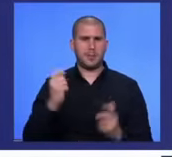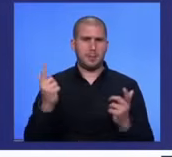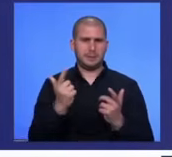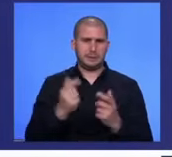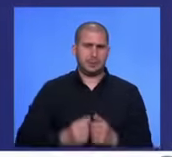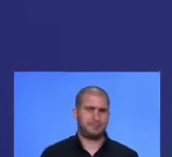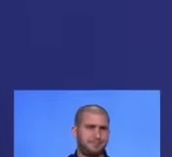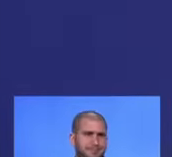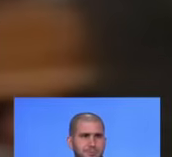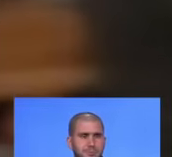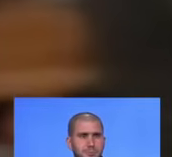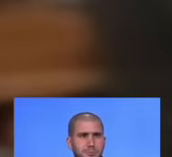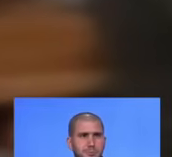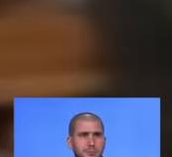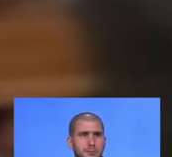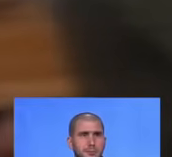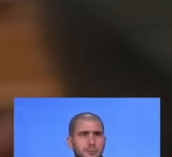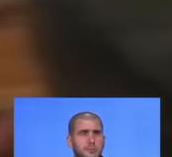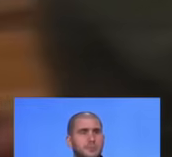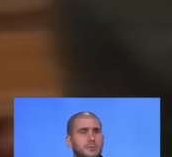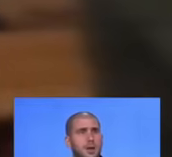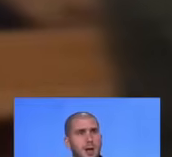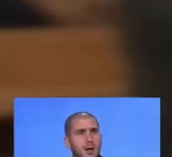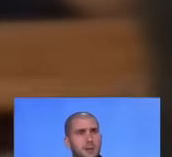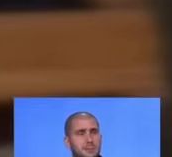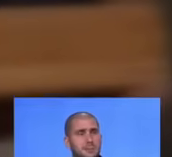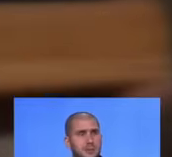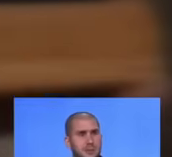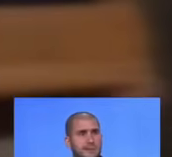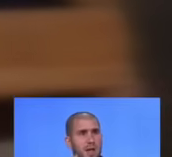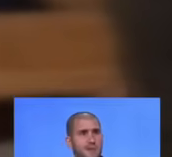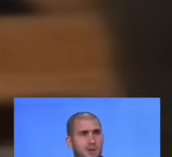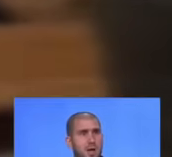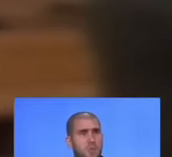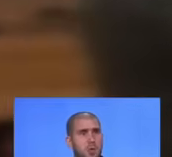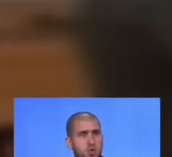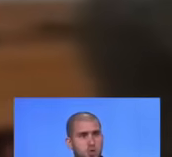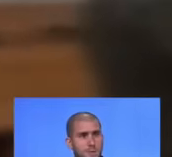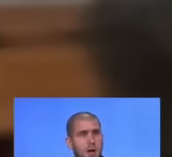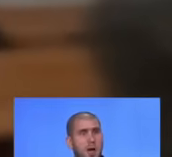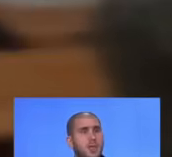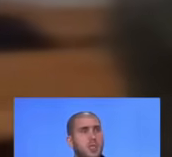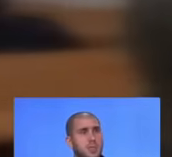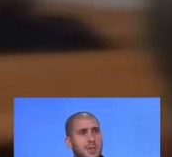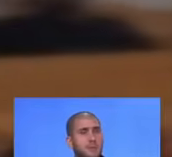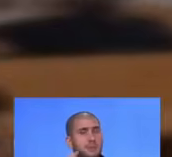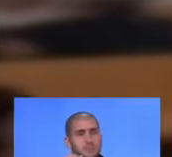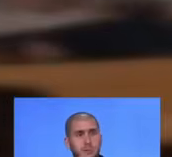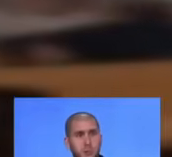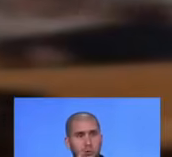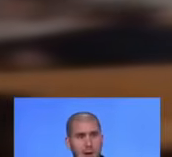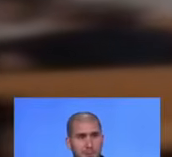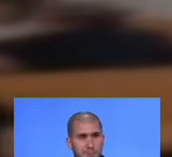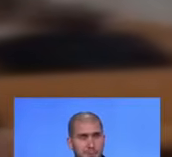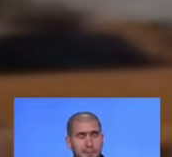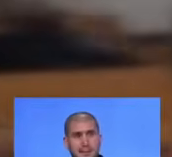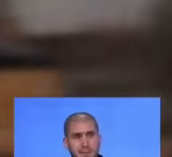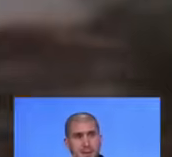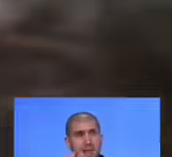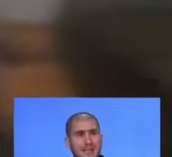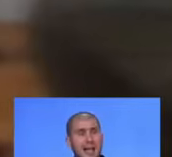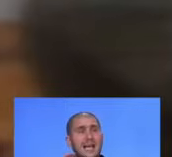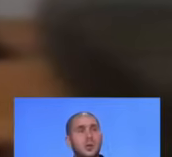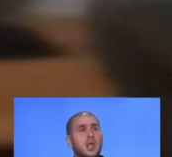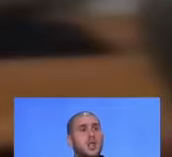הנה. איתן היה בצוות ההבטחה בנובה, ועד שנכתף בשעות הצהריים, הספיק להציל